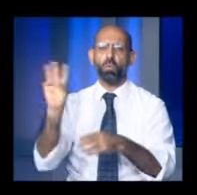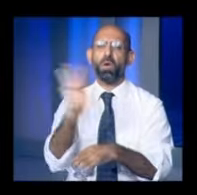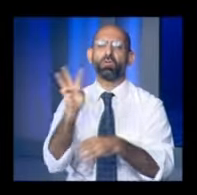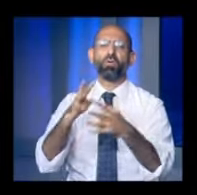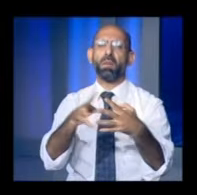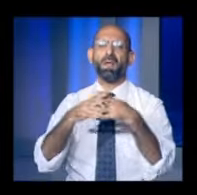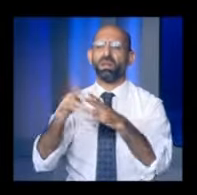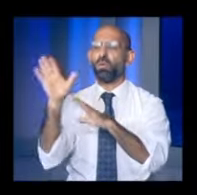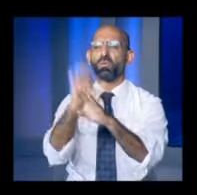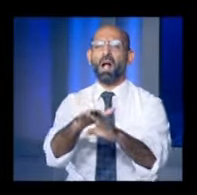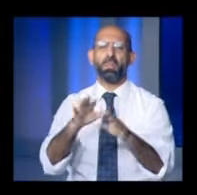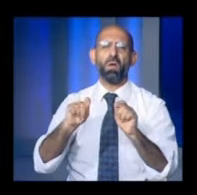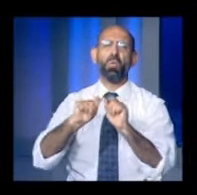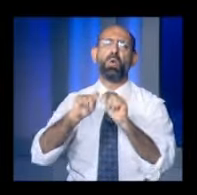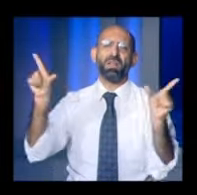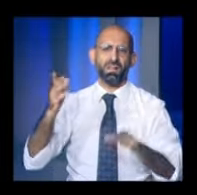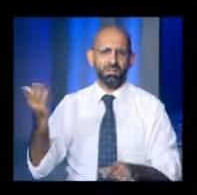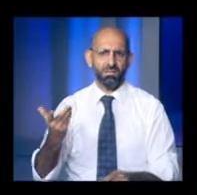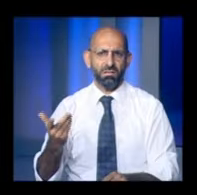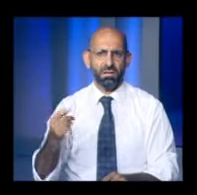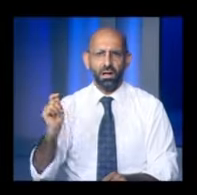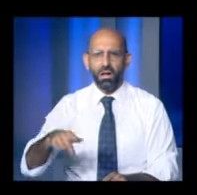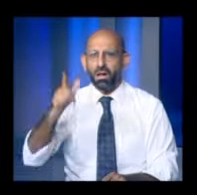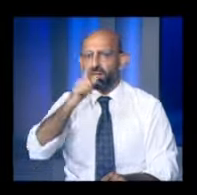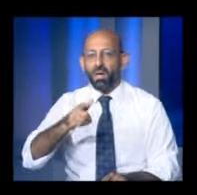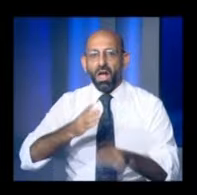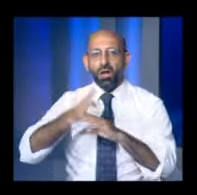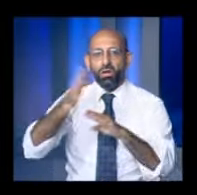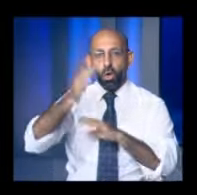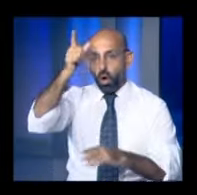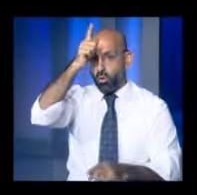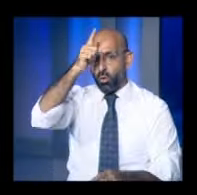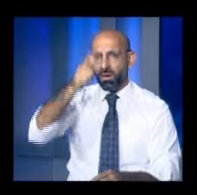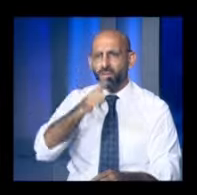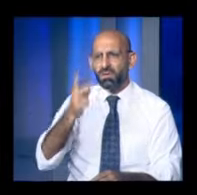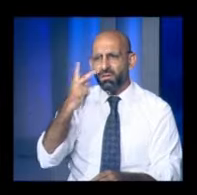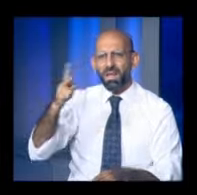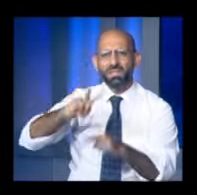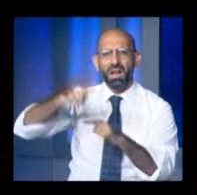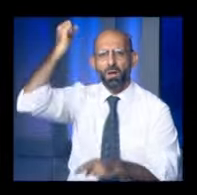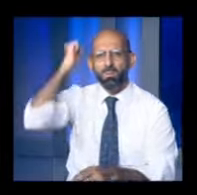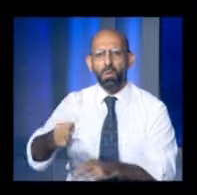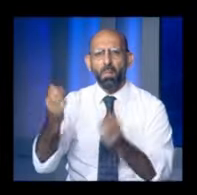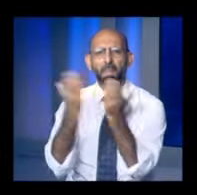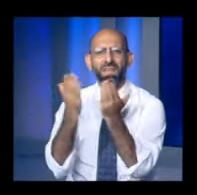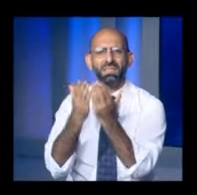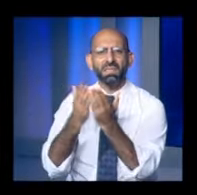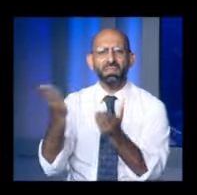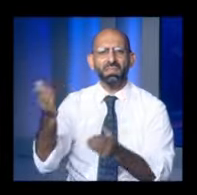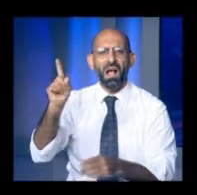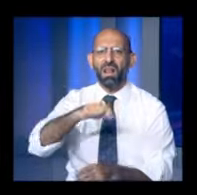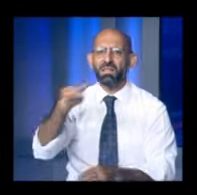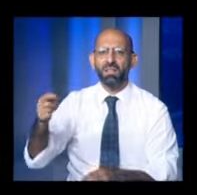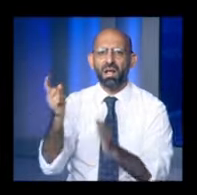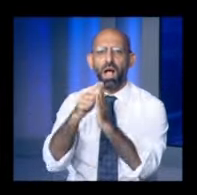ليتواصل لولا الدعم الأمريكي، ما يجعل واشنطن شريك فيه. الخارجية الأردنية أعلنت أن قصف